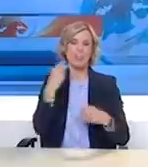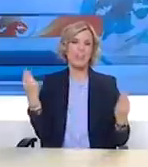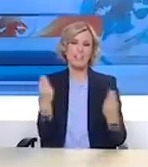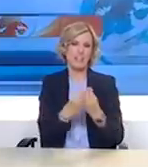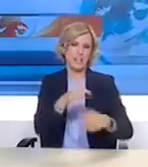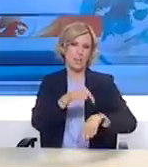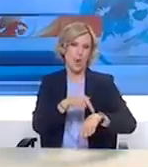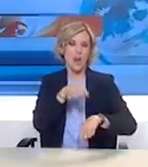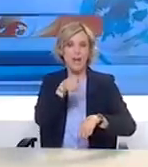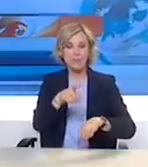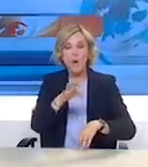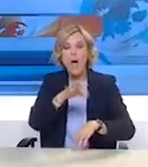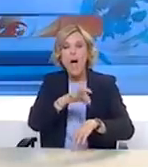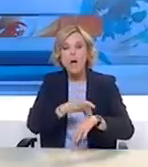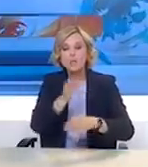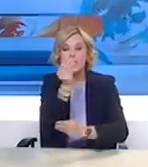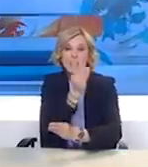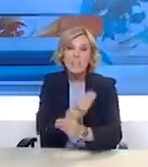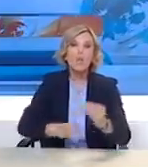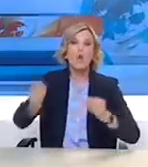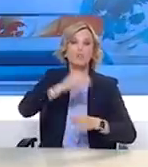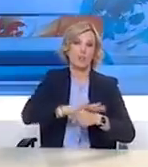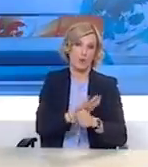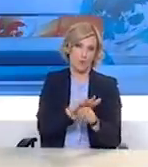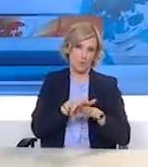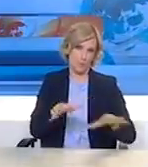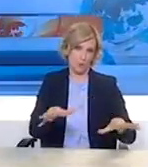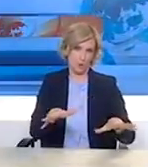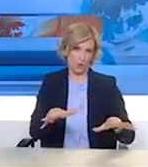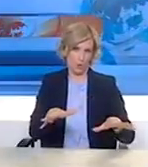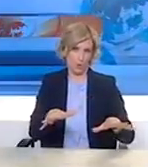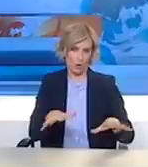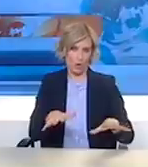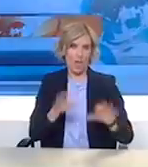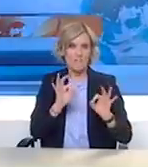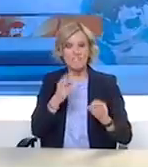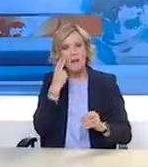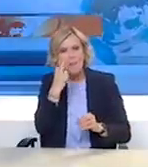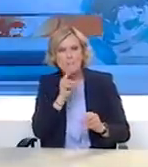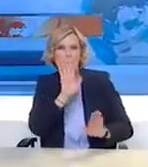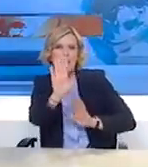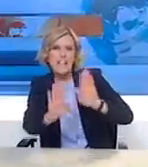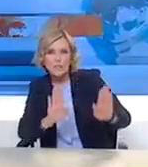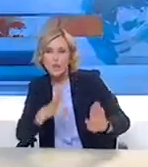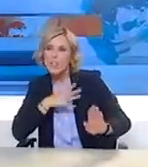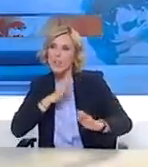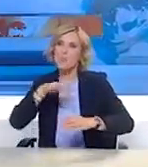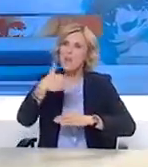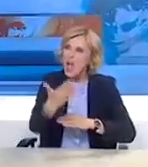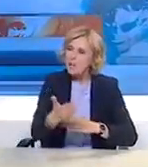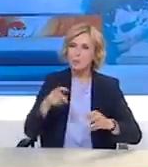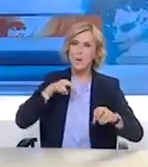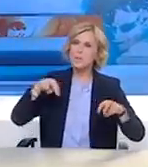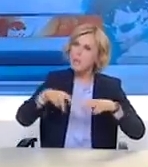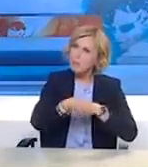υγεία αυτό. Είναι αρρώστια σοβαρότερη από τον ιό και ιδιαίτερα όταν αφορά κάποιες οικογένειες οι οποίες θέλουν να βγουν λίγο έξω να περπατήσουν